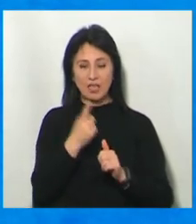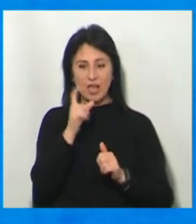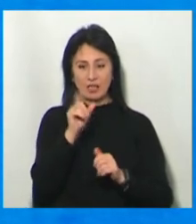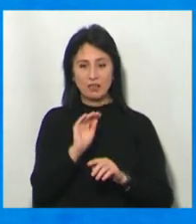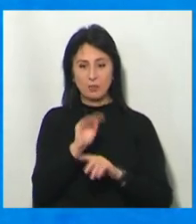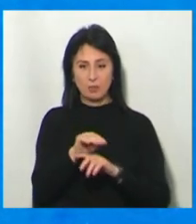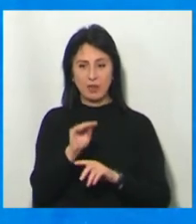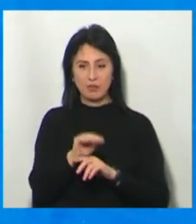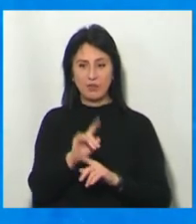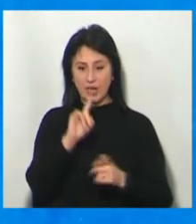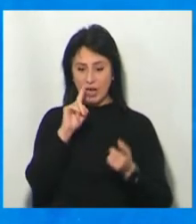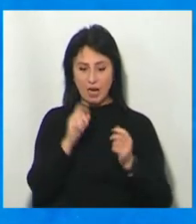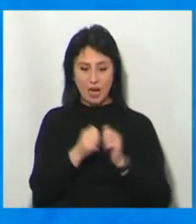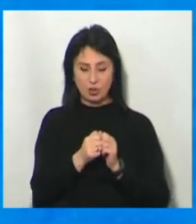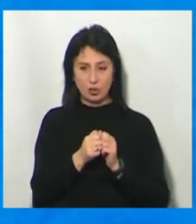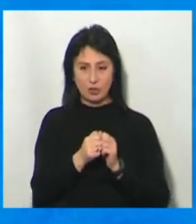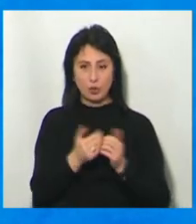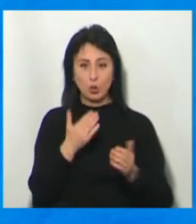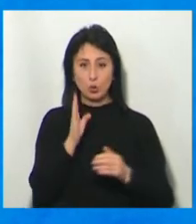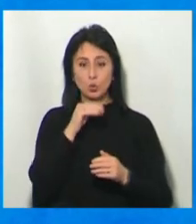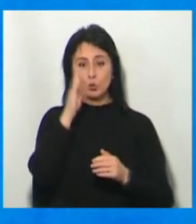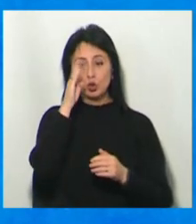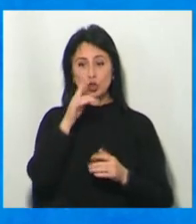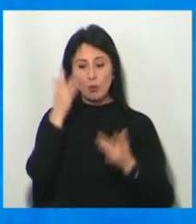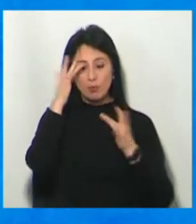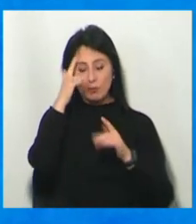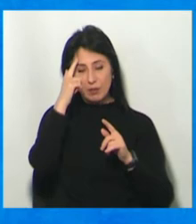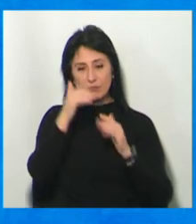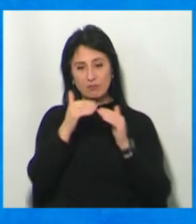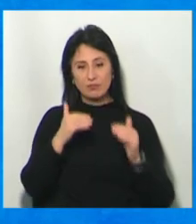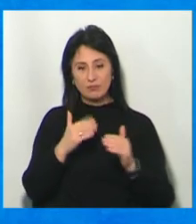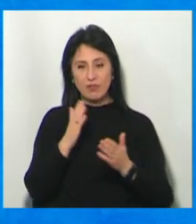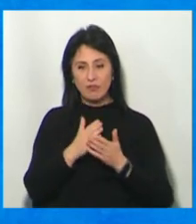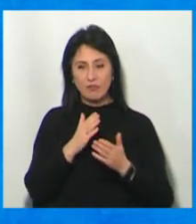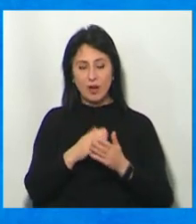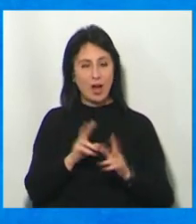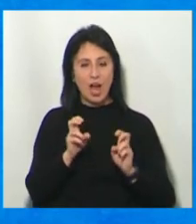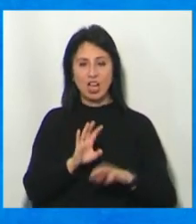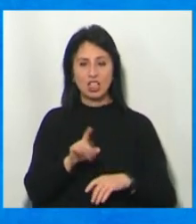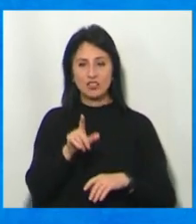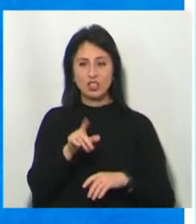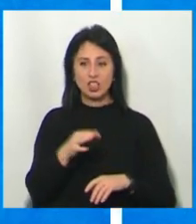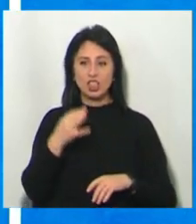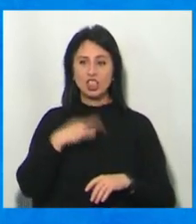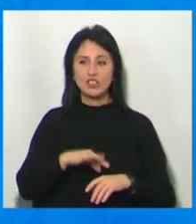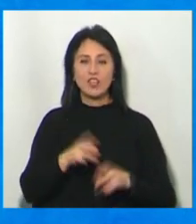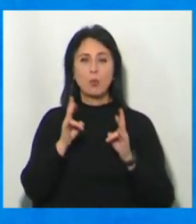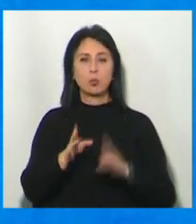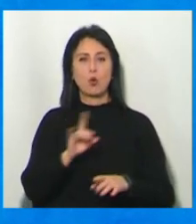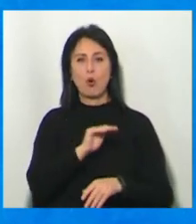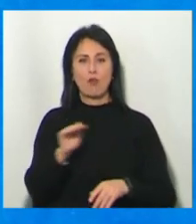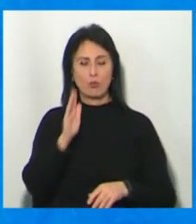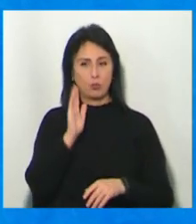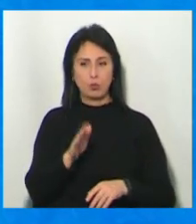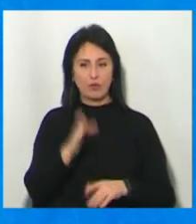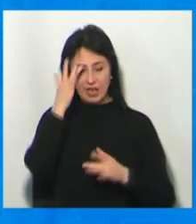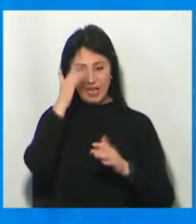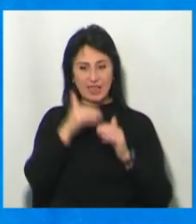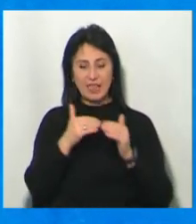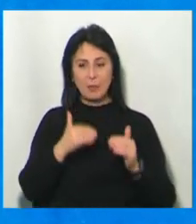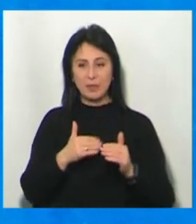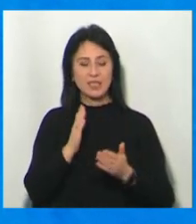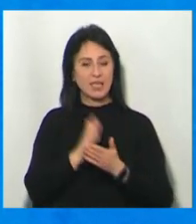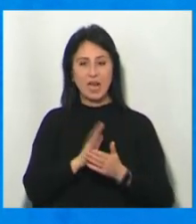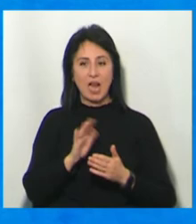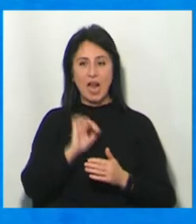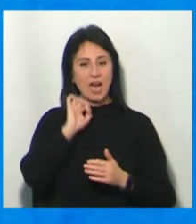ერთი ემატება. Გახსოვდეთ, თუ მშობელს დემენცია ჰქონდა, არ ნიშნავს, რომ შვილსაც დაემართება. Დემენცია